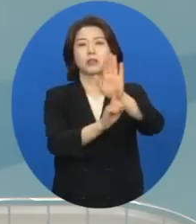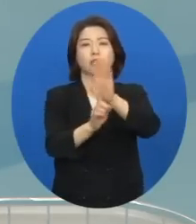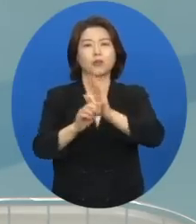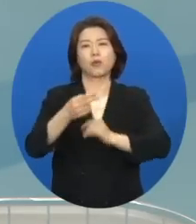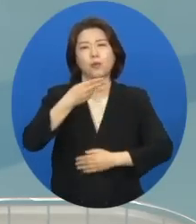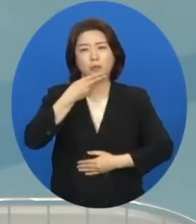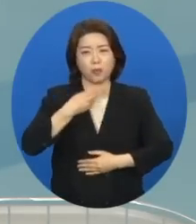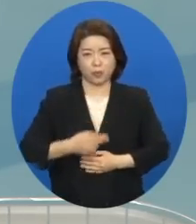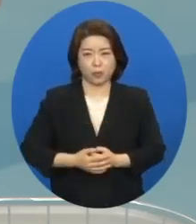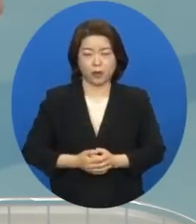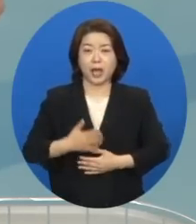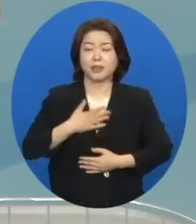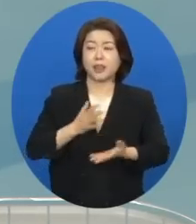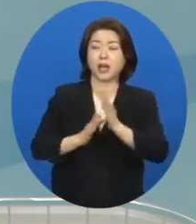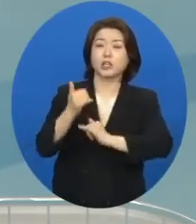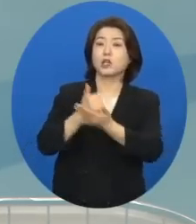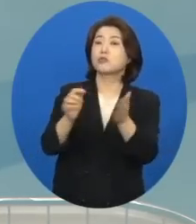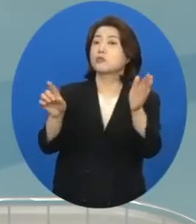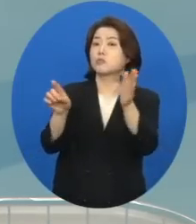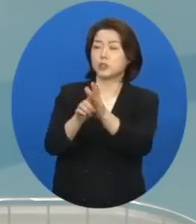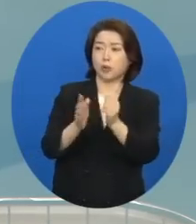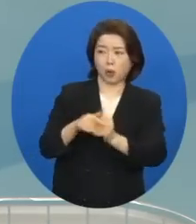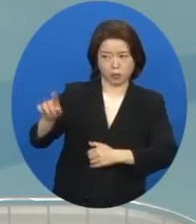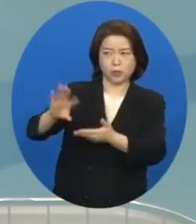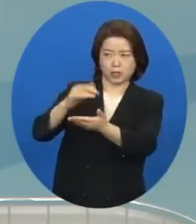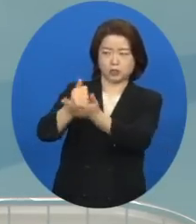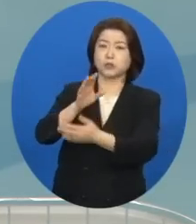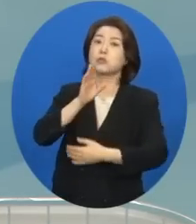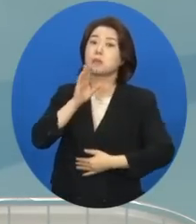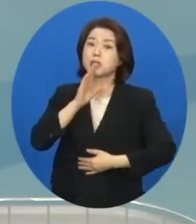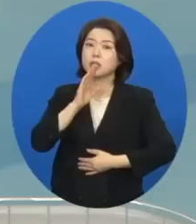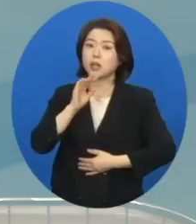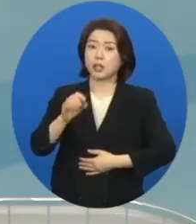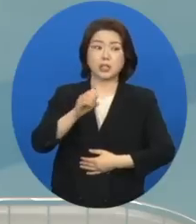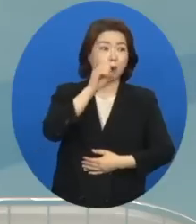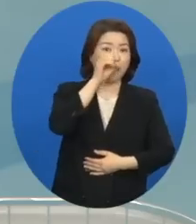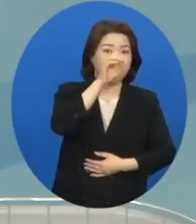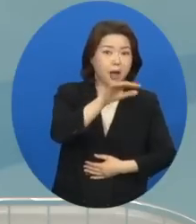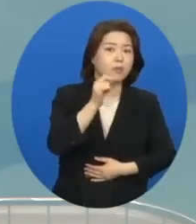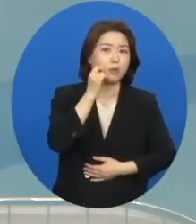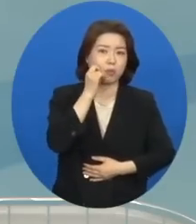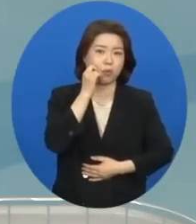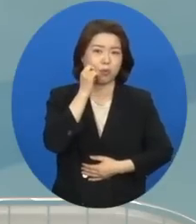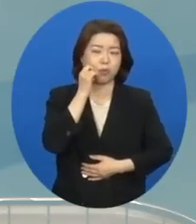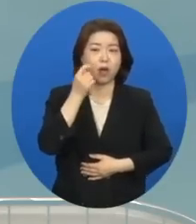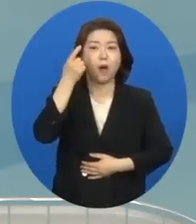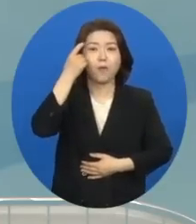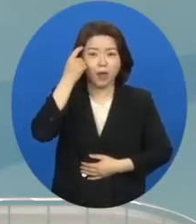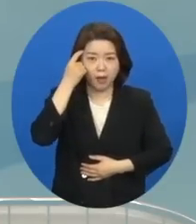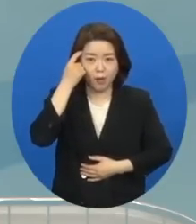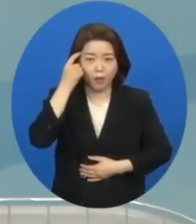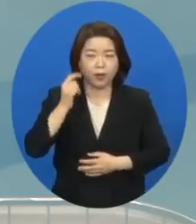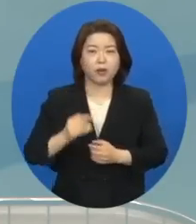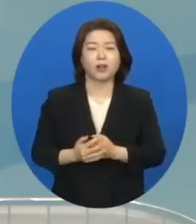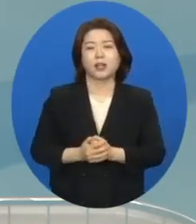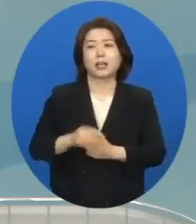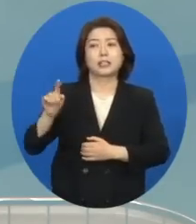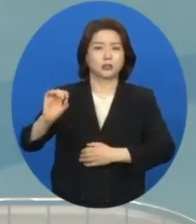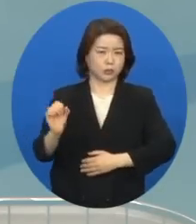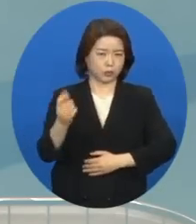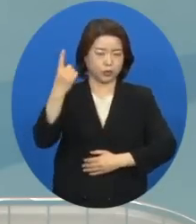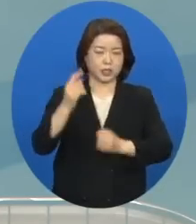겁니다. 나 예수님을 믿어. 저분이 그리스도 같아. 이런 말을 못했다는 거예요. 이유는 그로